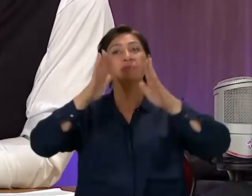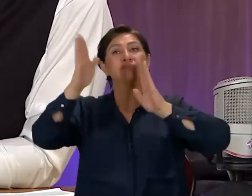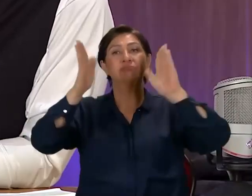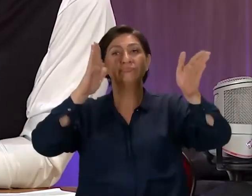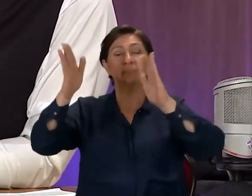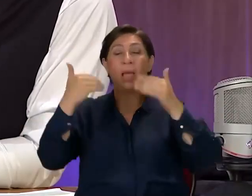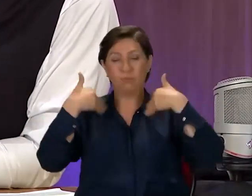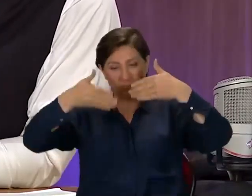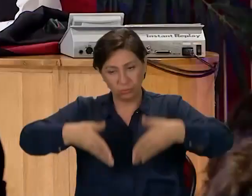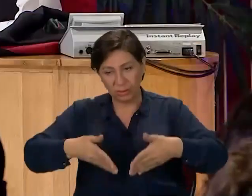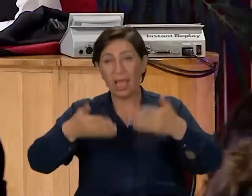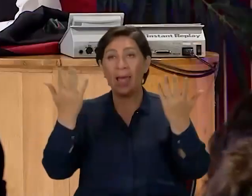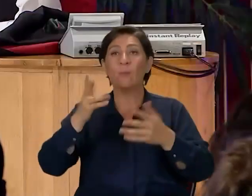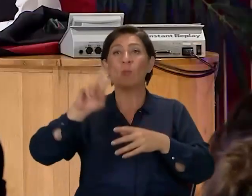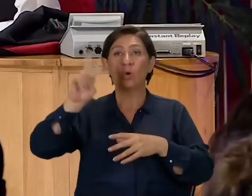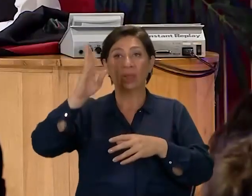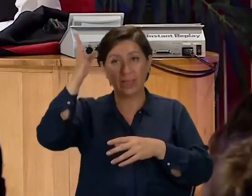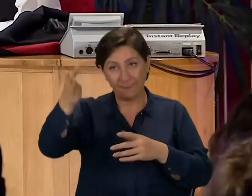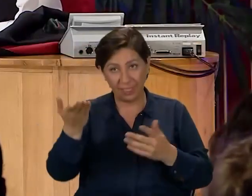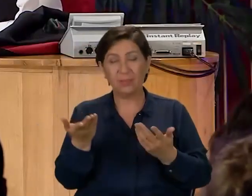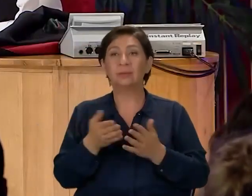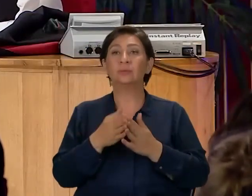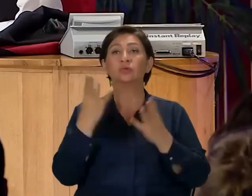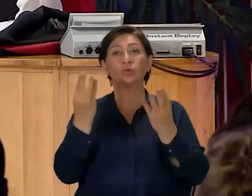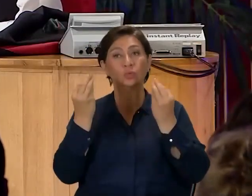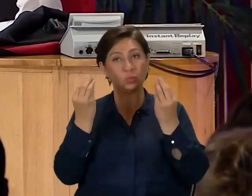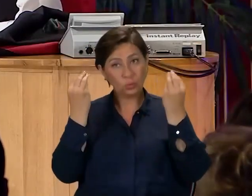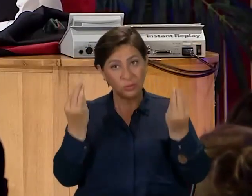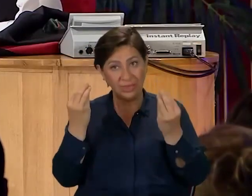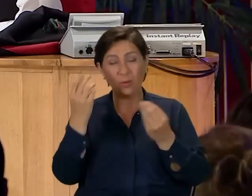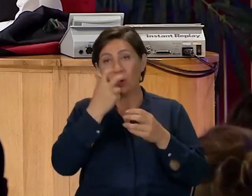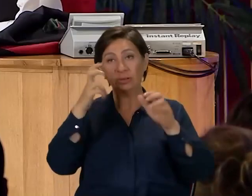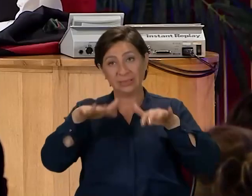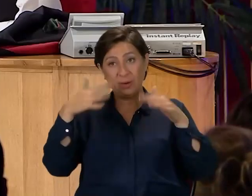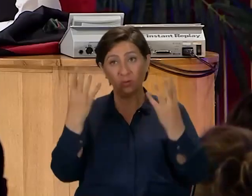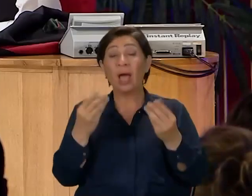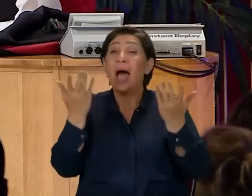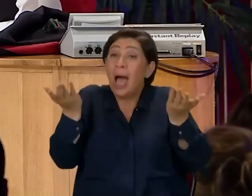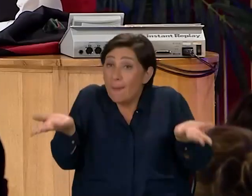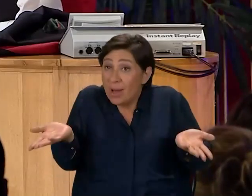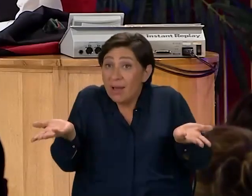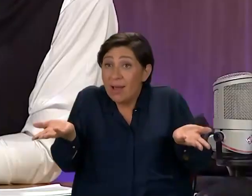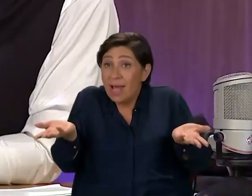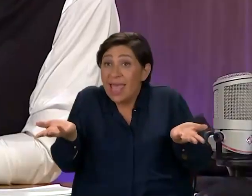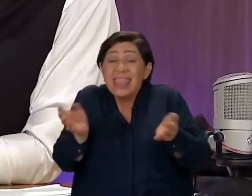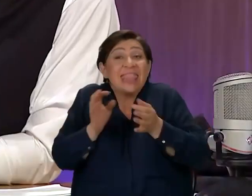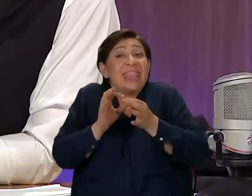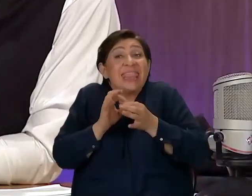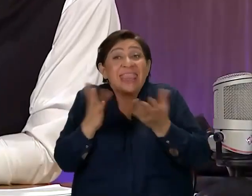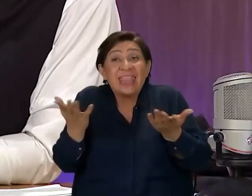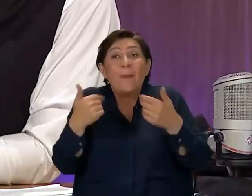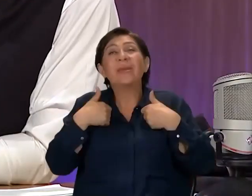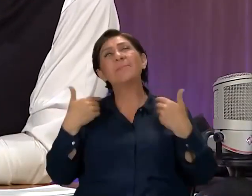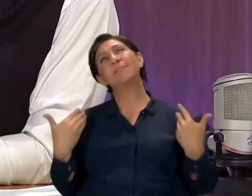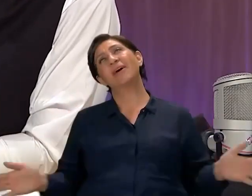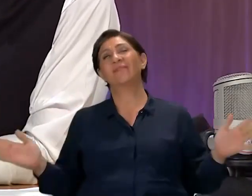beraber. Hem bizde yaptınız hem Moda'da yaptınız. Evet. Çok güzel konserler oldu. Fakat niye beni